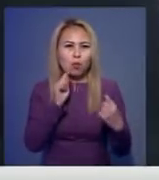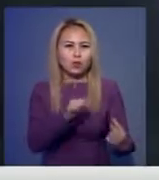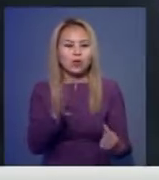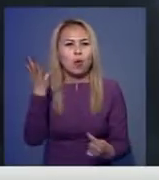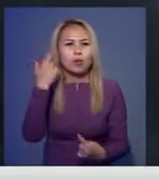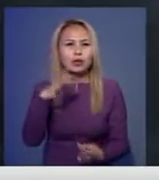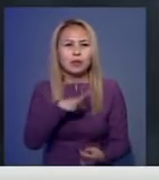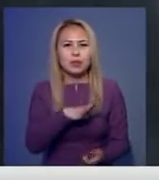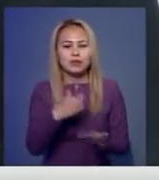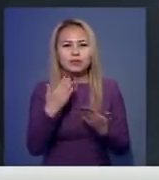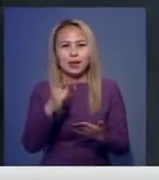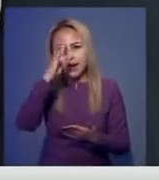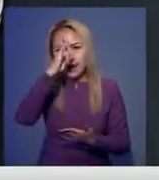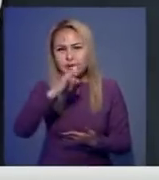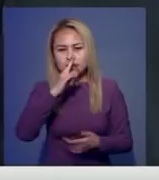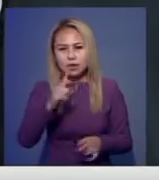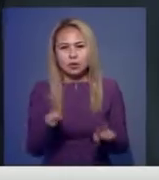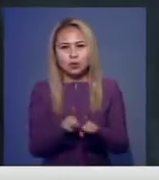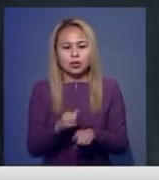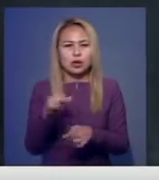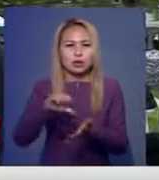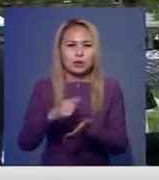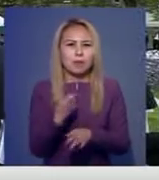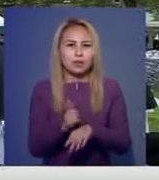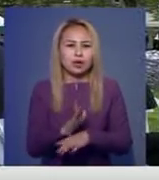күрескендер қатарында қазақстандықтардың да болғанына қуанышты.